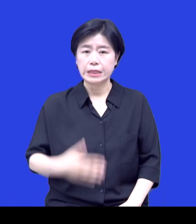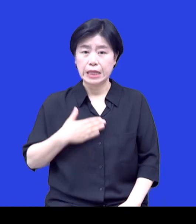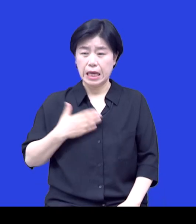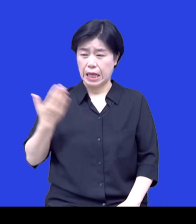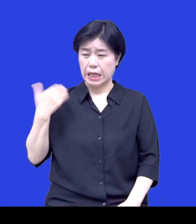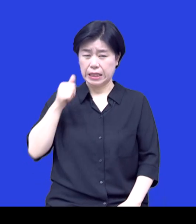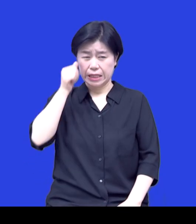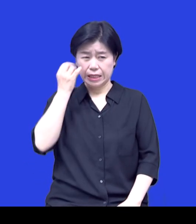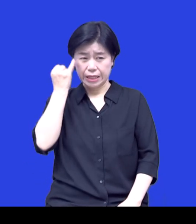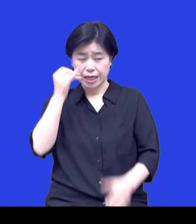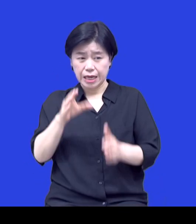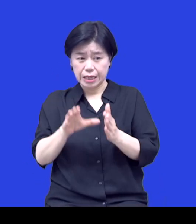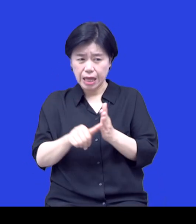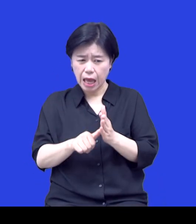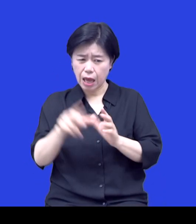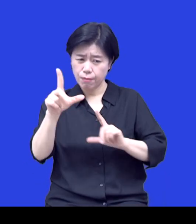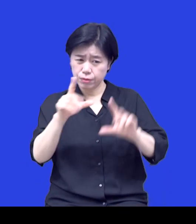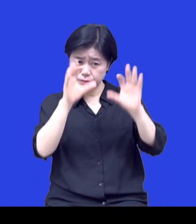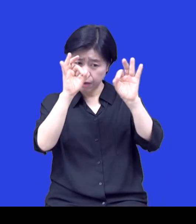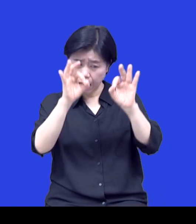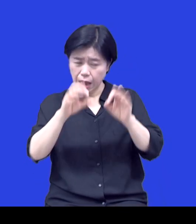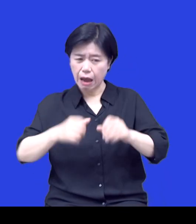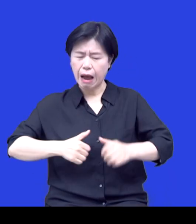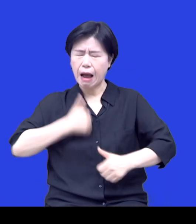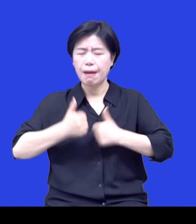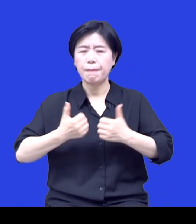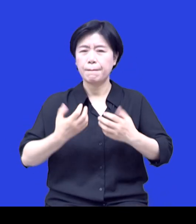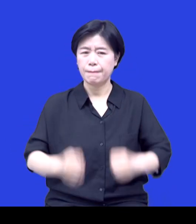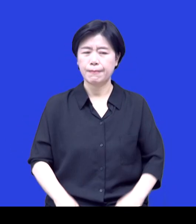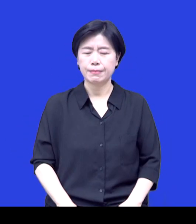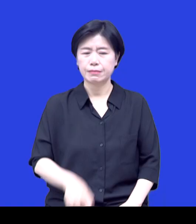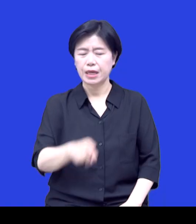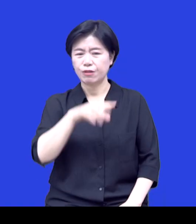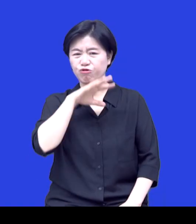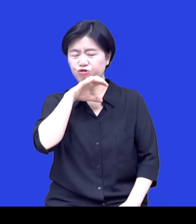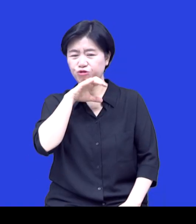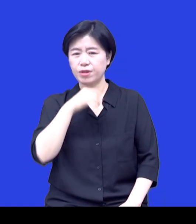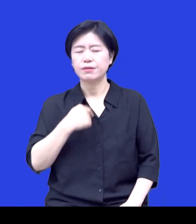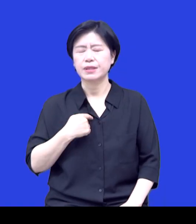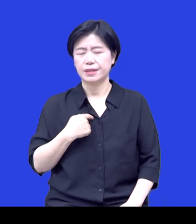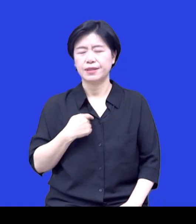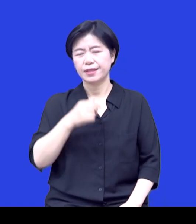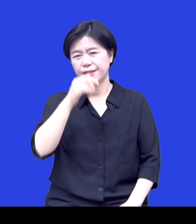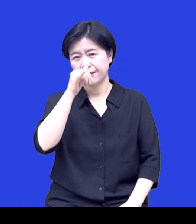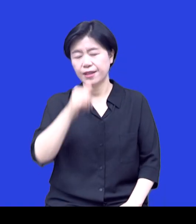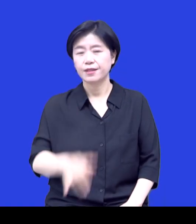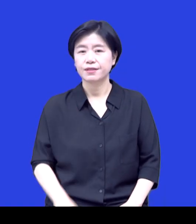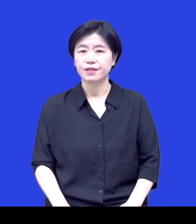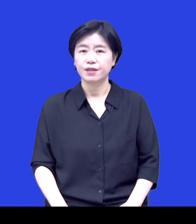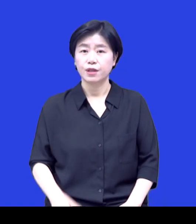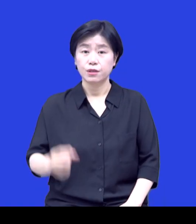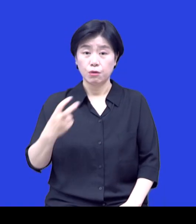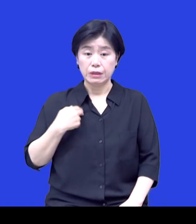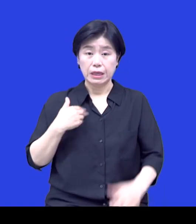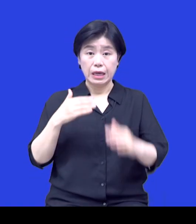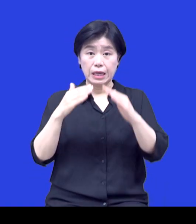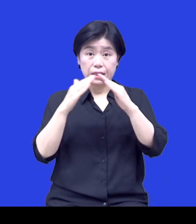그렇죠. 상처였거든요. 이제 분노가 많았고, 네. 그리고 경제적으로 힘드니까 그 정말